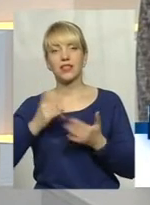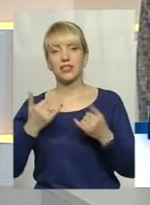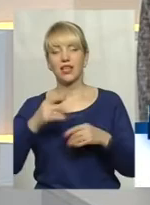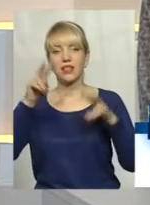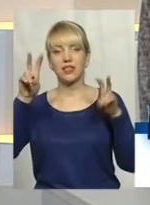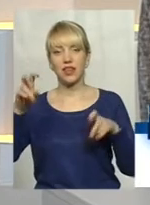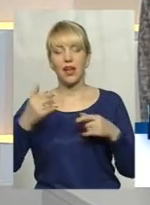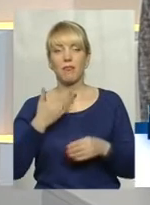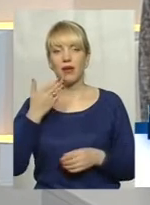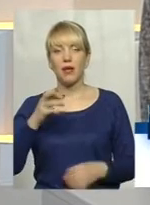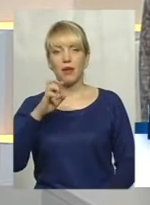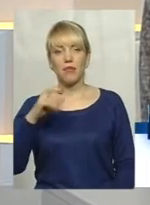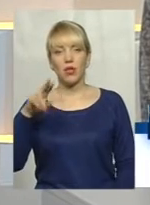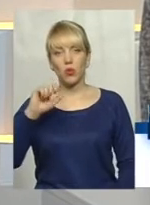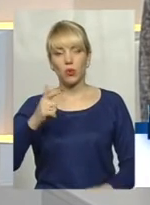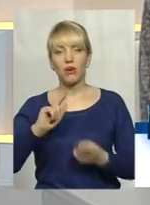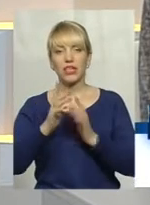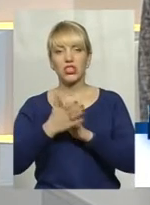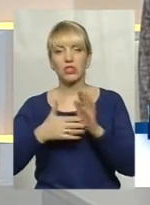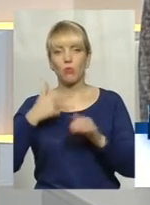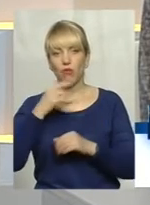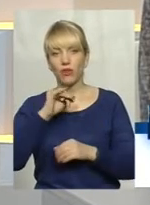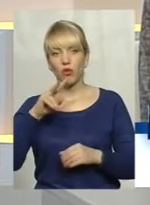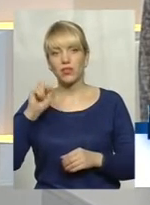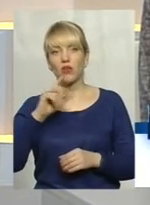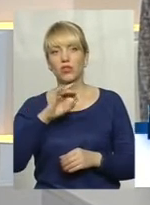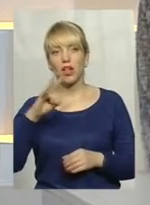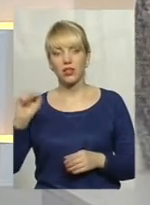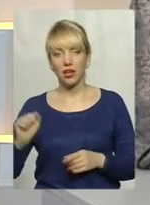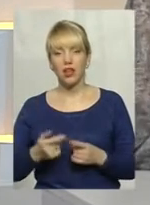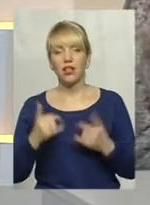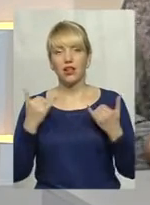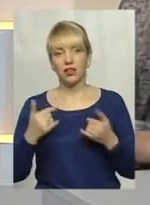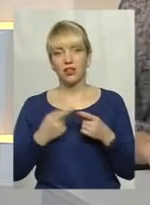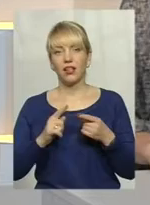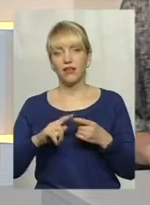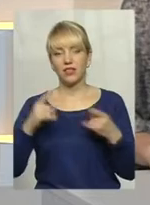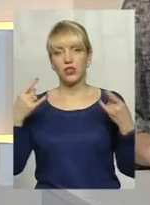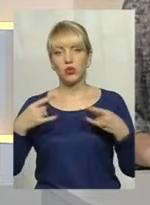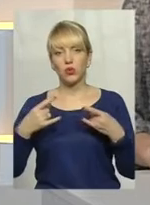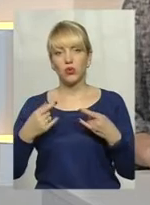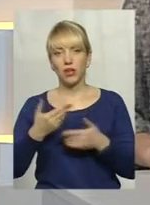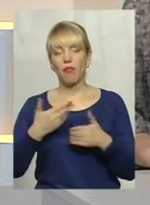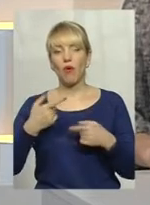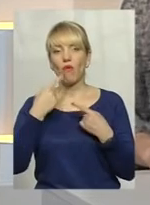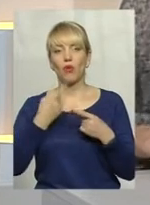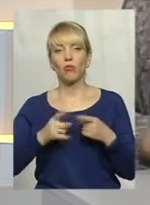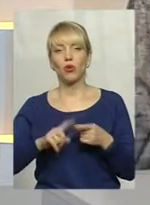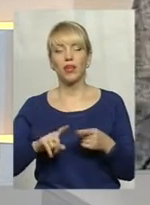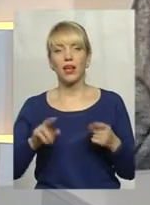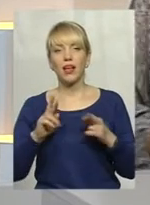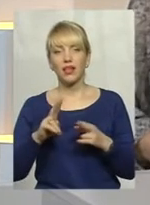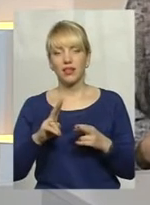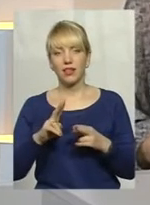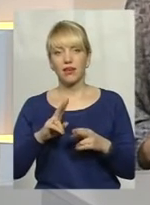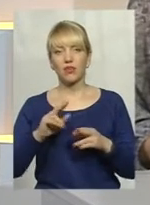я Анна Бендюк, переклад на жестову мову Оксани Фіновської. І нині у цій студії ми говоритимемо про те, як